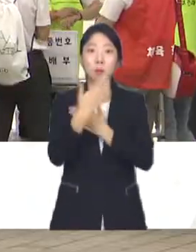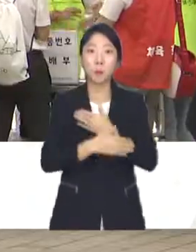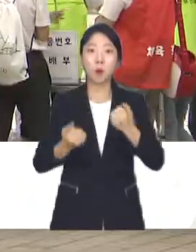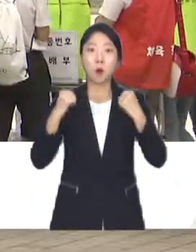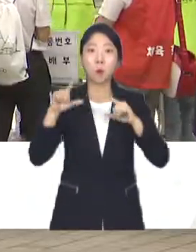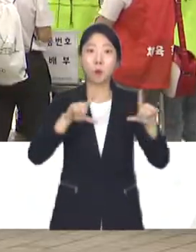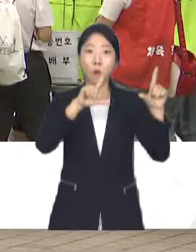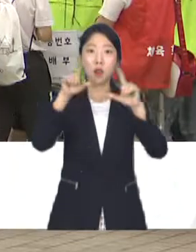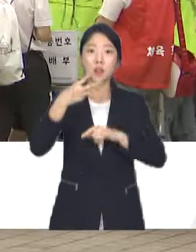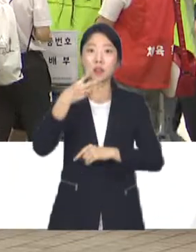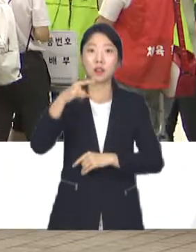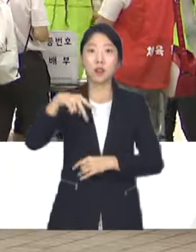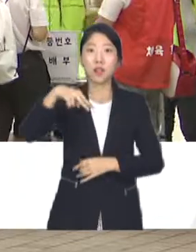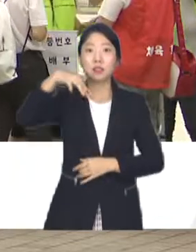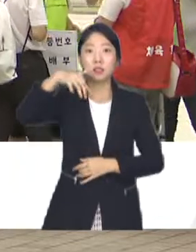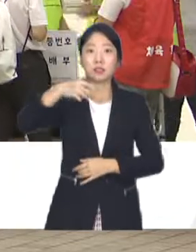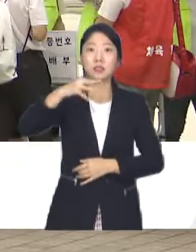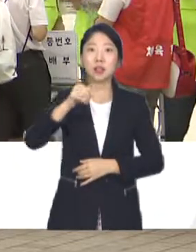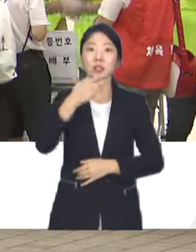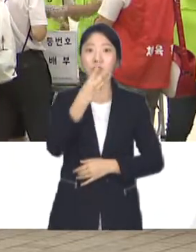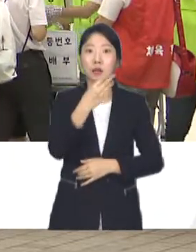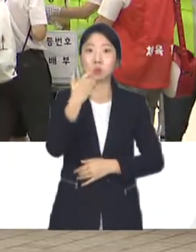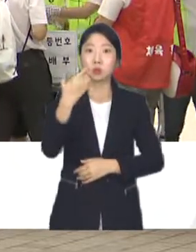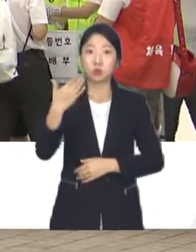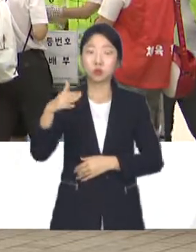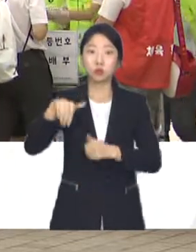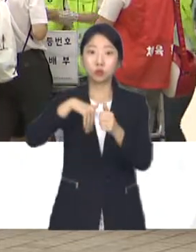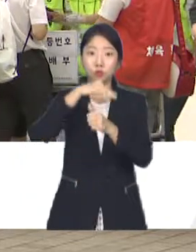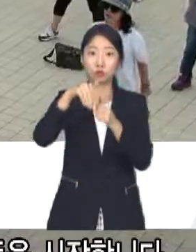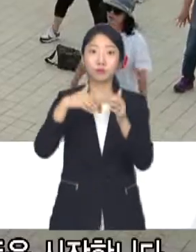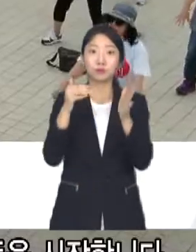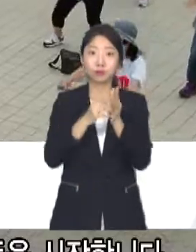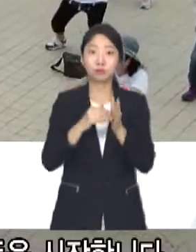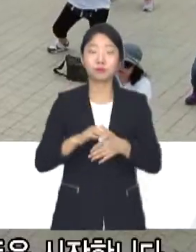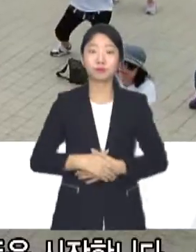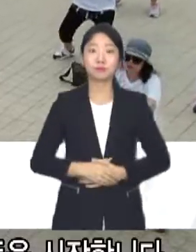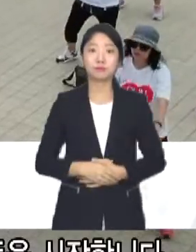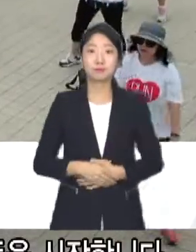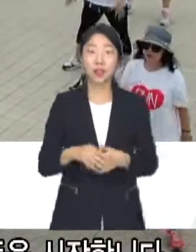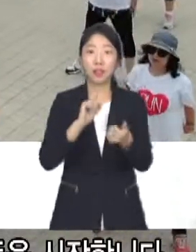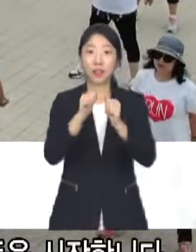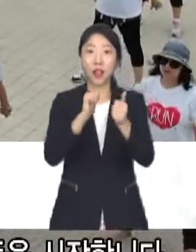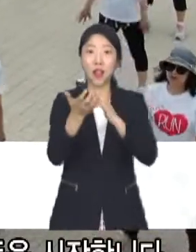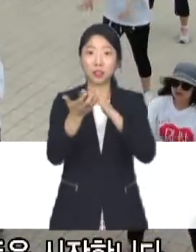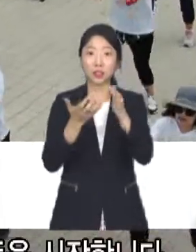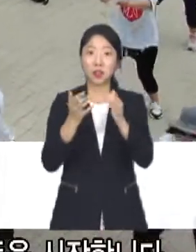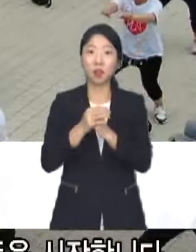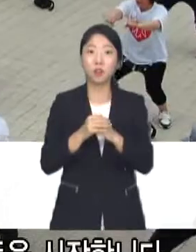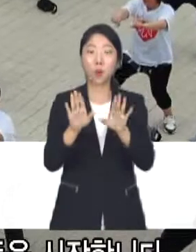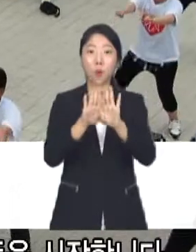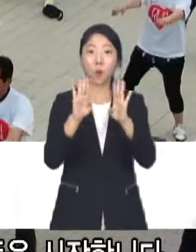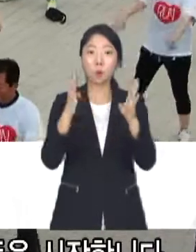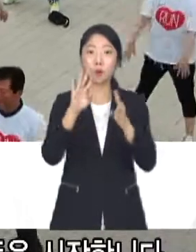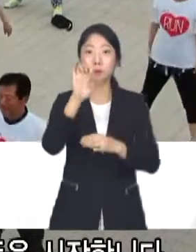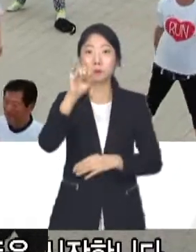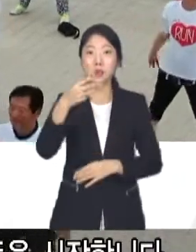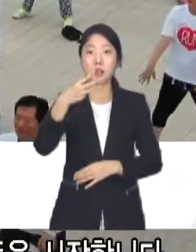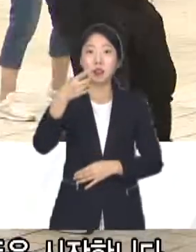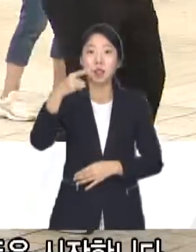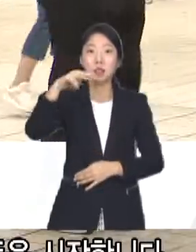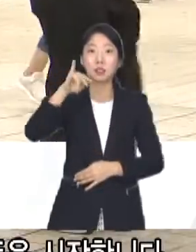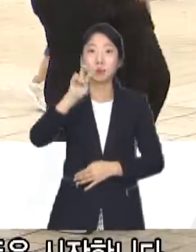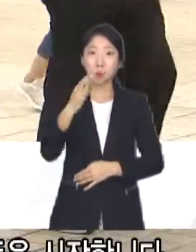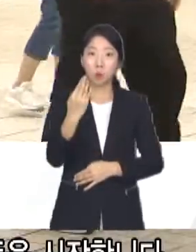지원하고자 신체활동 프로그램 내추럴 369를 진행했습니다. 본격적인 레이스에 앞서 오픈런 플래시몹과